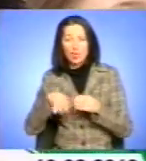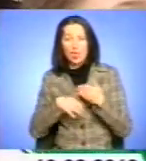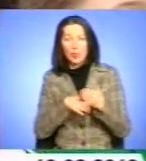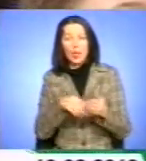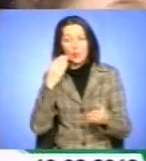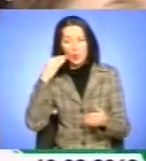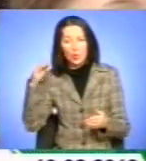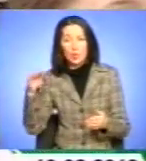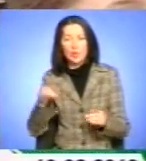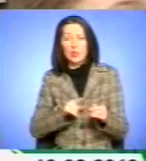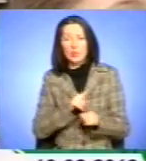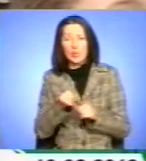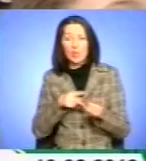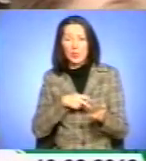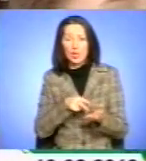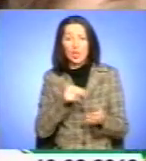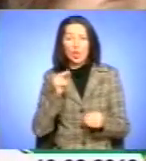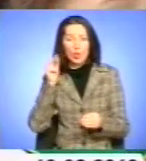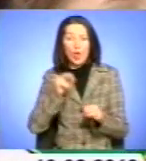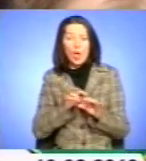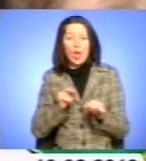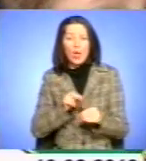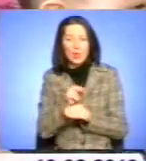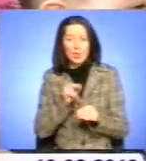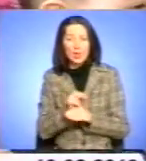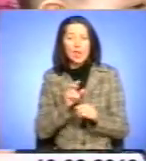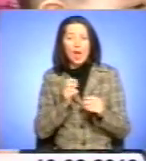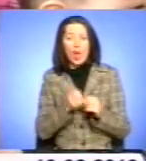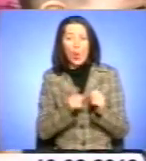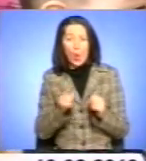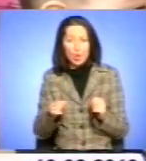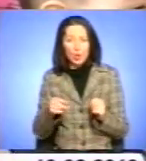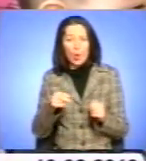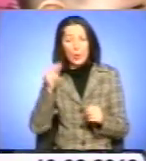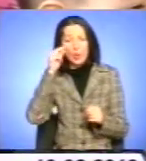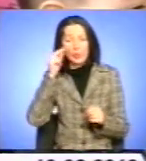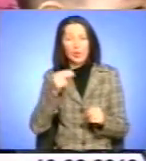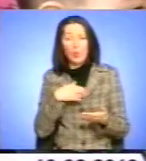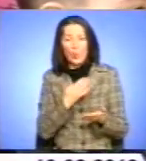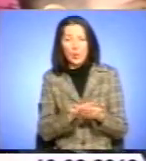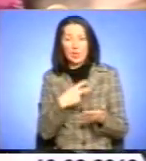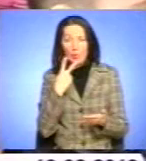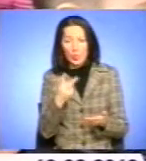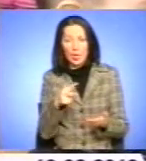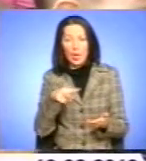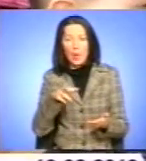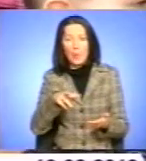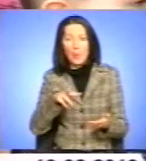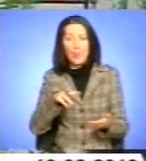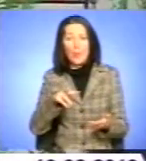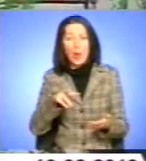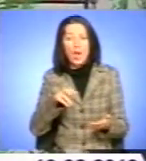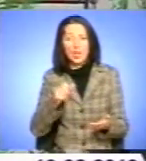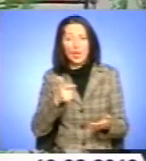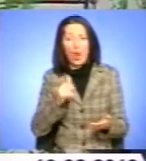викладання кожного предмету. Приклад колективу подає Марія Гуцал. Директор з багаторічним стажем також змінила своє ставлення до